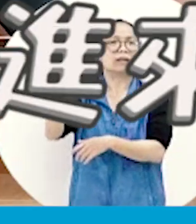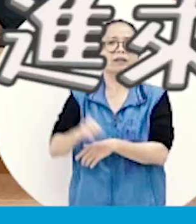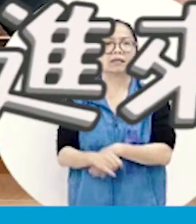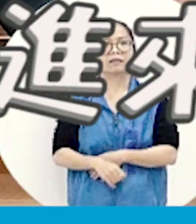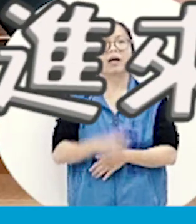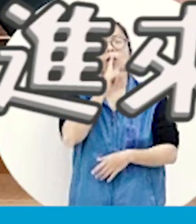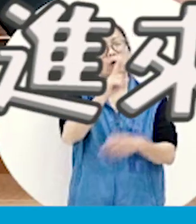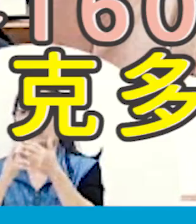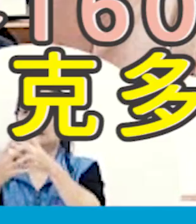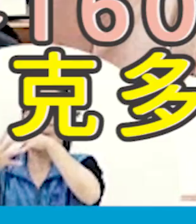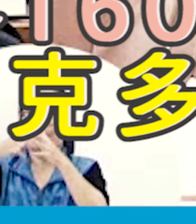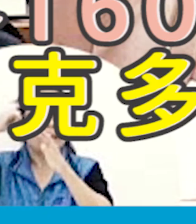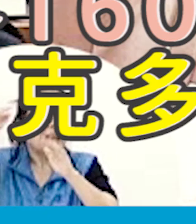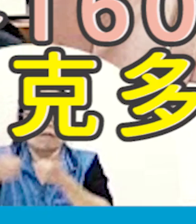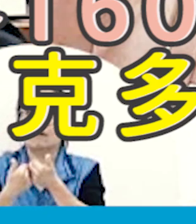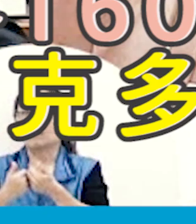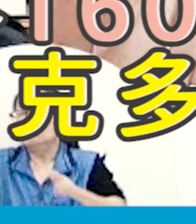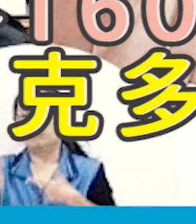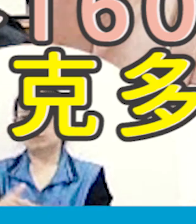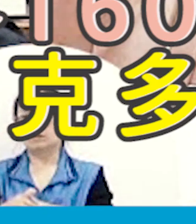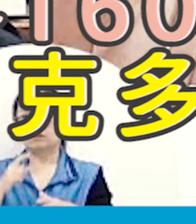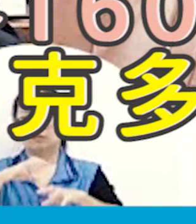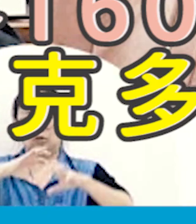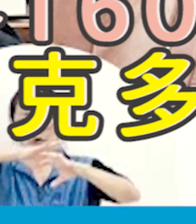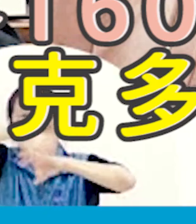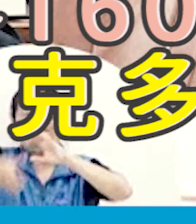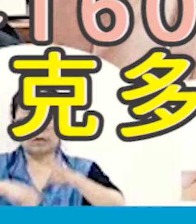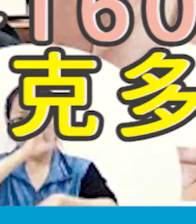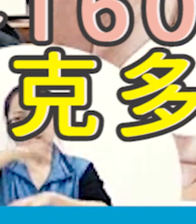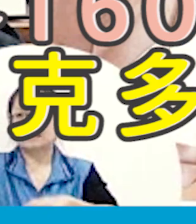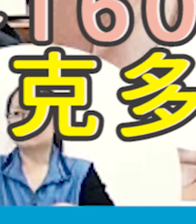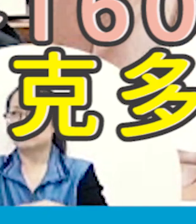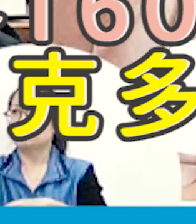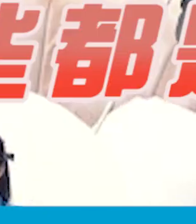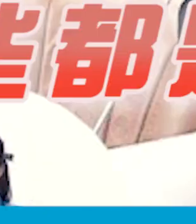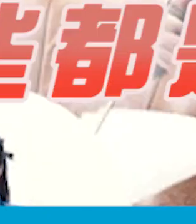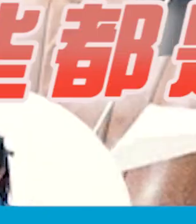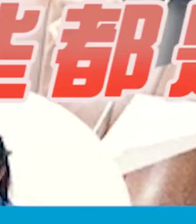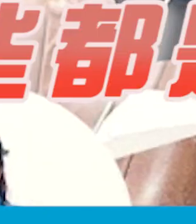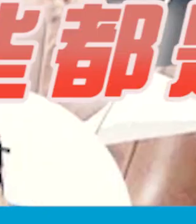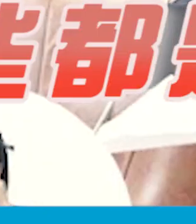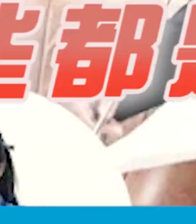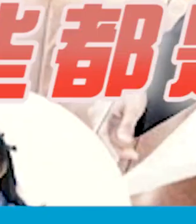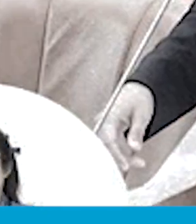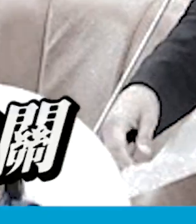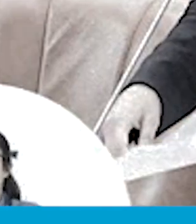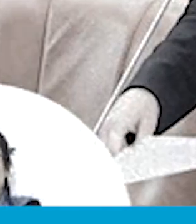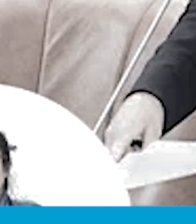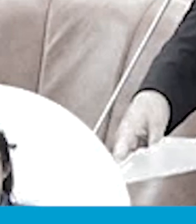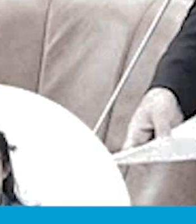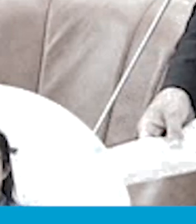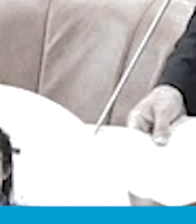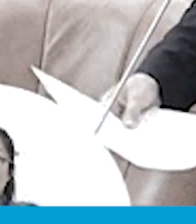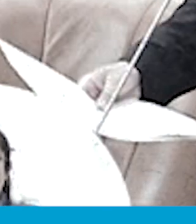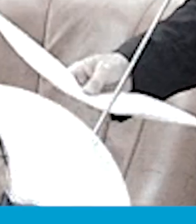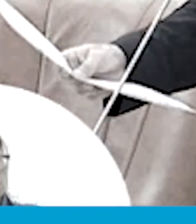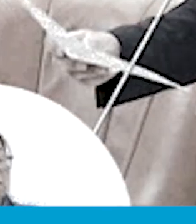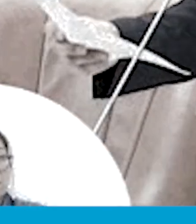志，就卖入来就好。 全世界有160个国家都 不准莱克多巴胺进口，难道这些都是反美的吗？